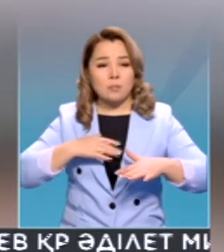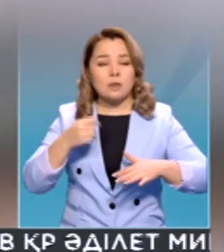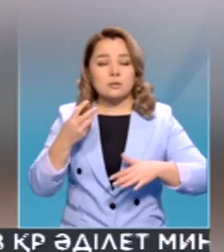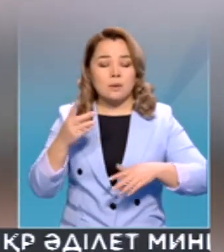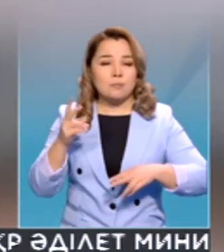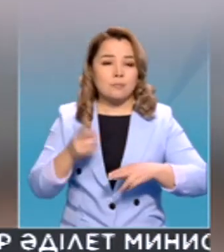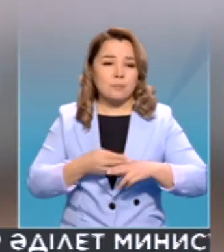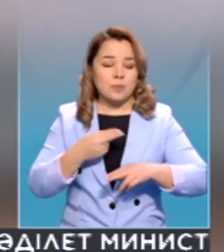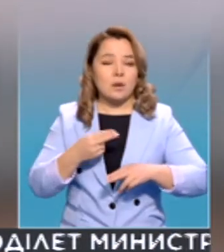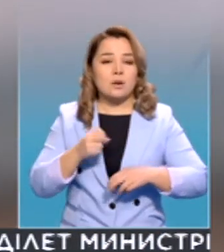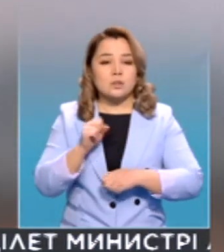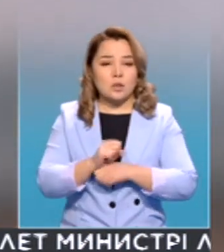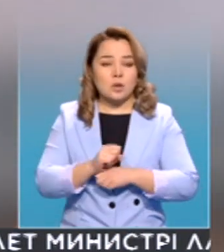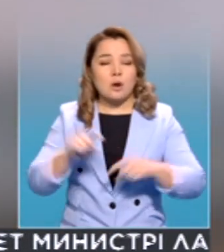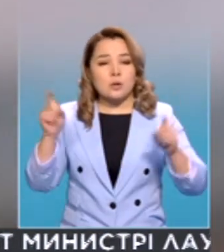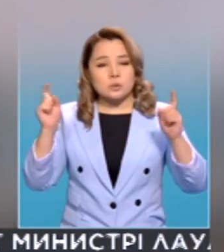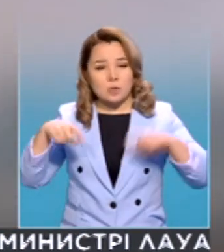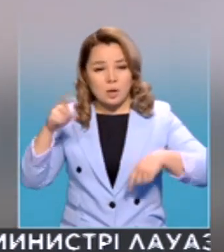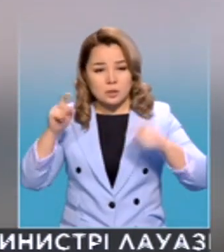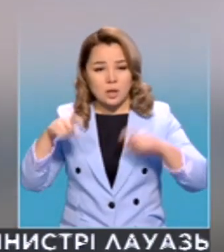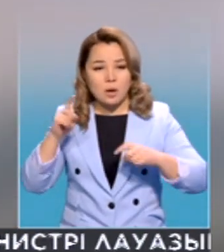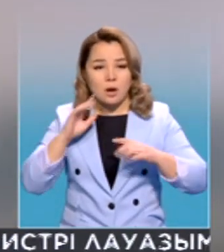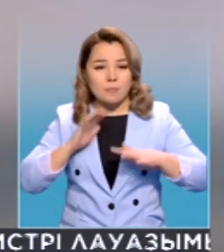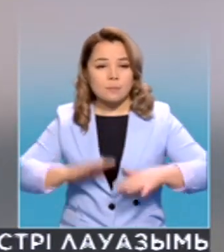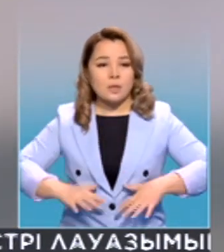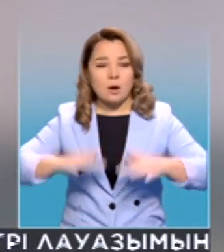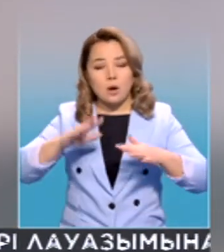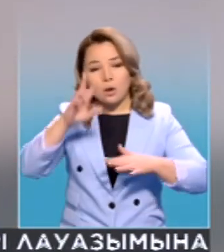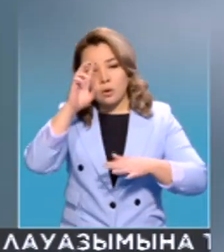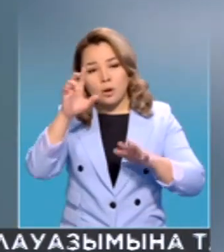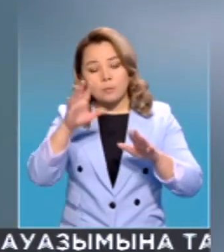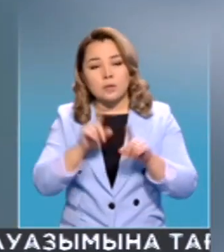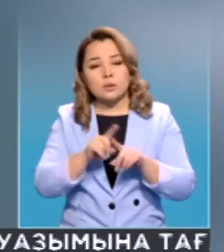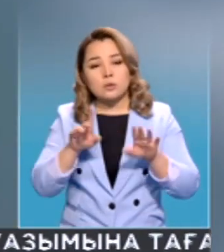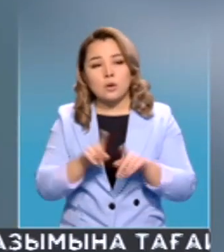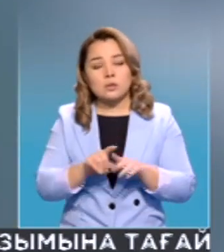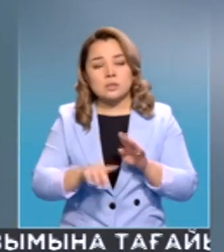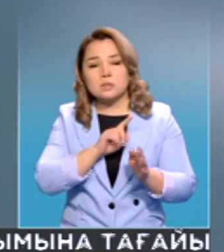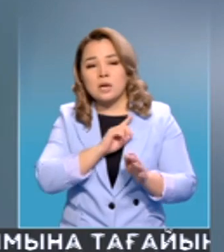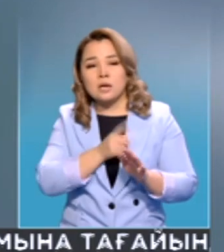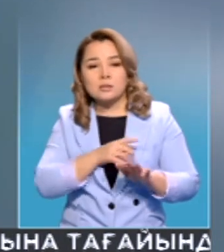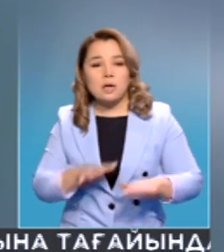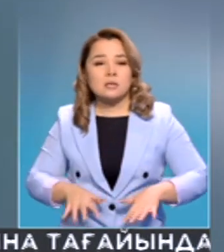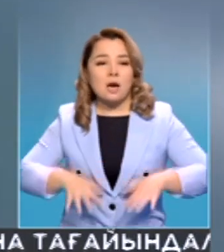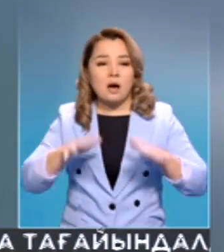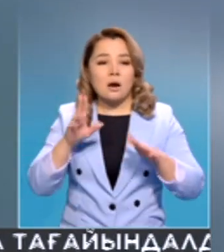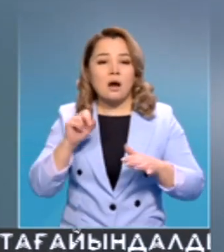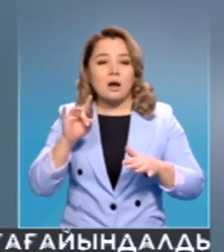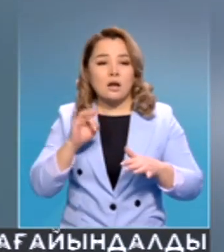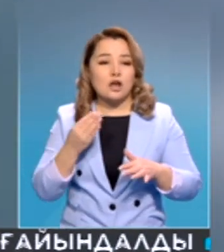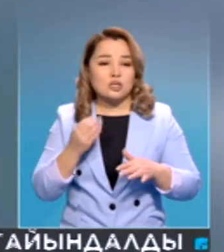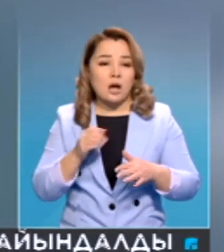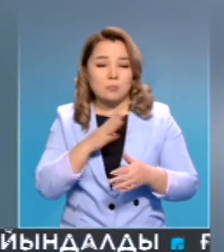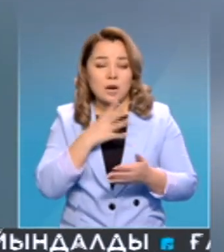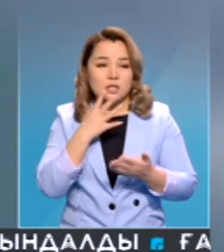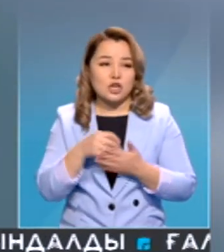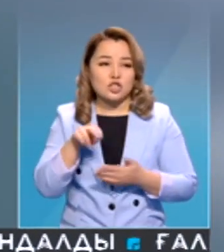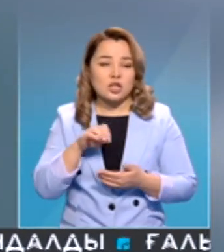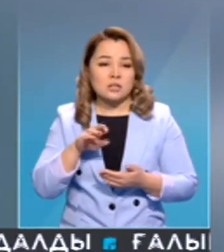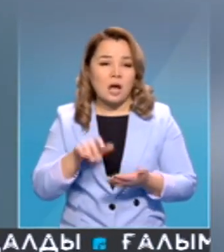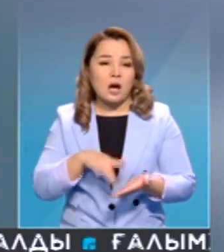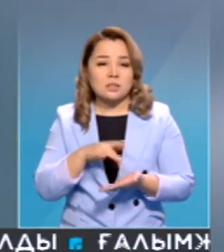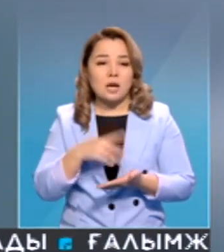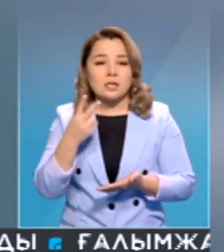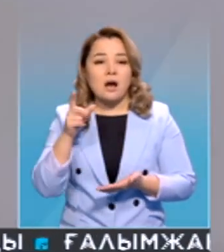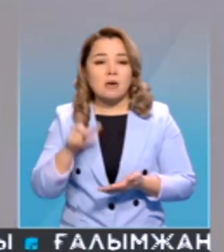дамылсыз нөсер жауып, өзендер арнасынан тасыды. Корольдікте бұған дейін қатты тасқын қарашада болып, Джидда қаласында екі адам қаза